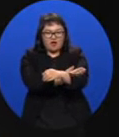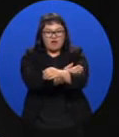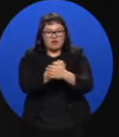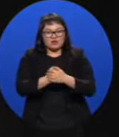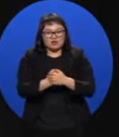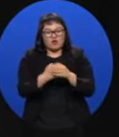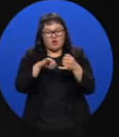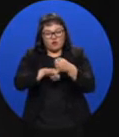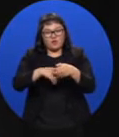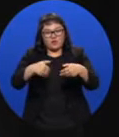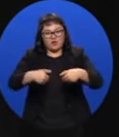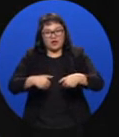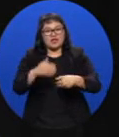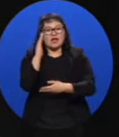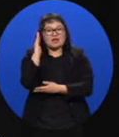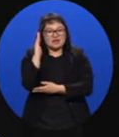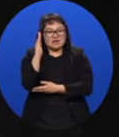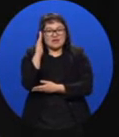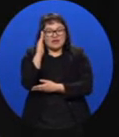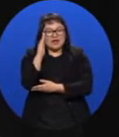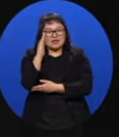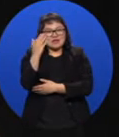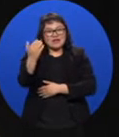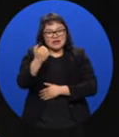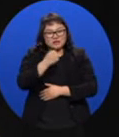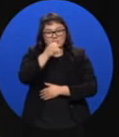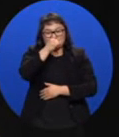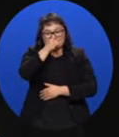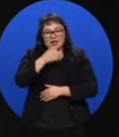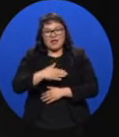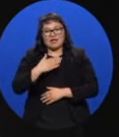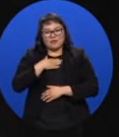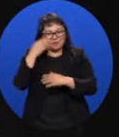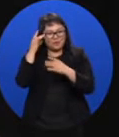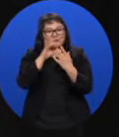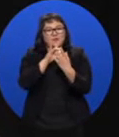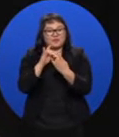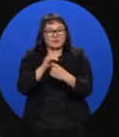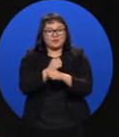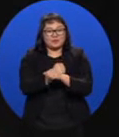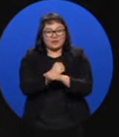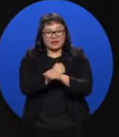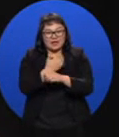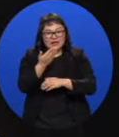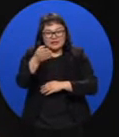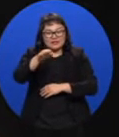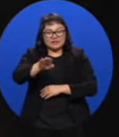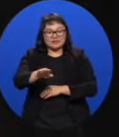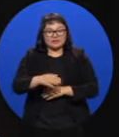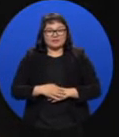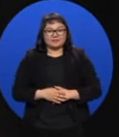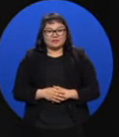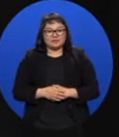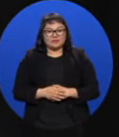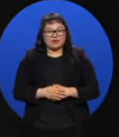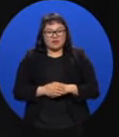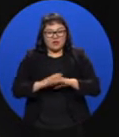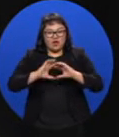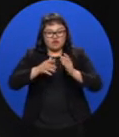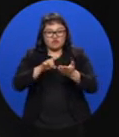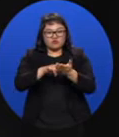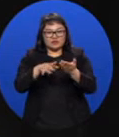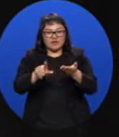집어넣어야 된다라고 이야기를 좀 하시고 있는데 저도 뭐 다 동감합니다. 다만 이제